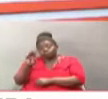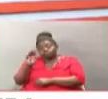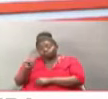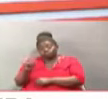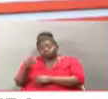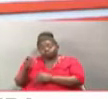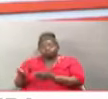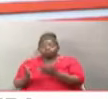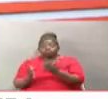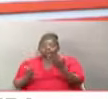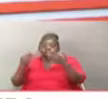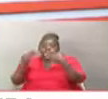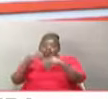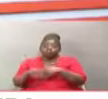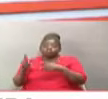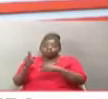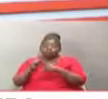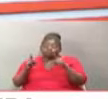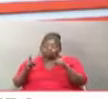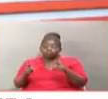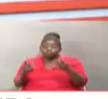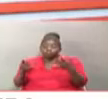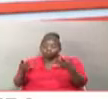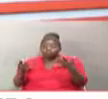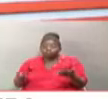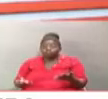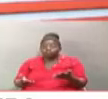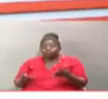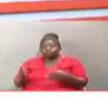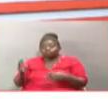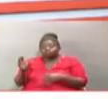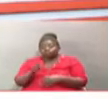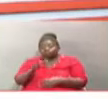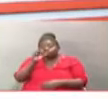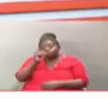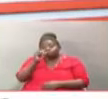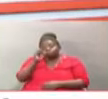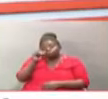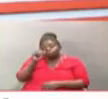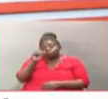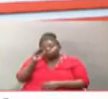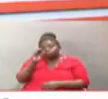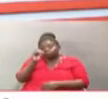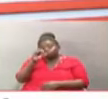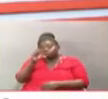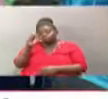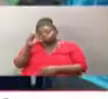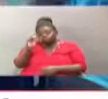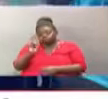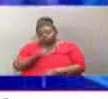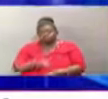Ekiro abadigize baasuze mu kasiki mu kilabu Ambias e Bukesa.